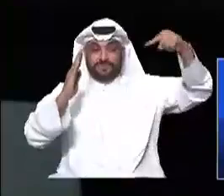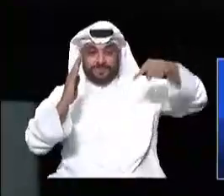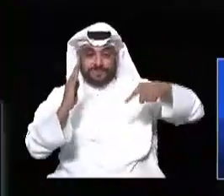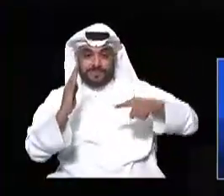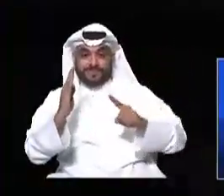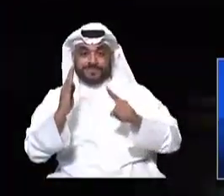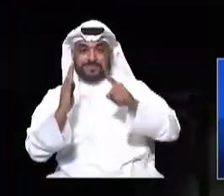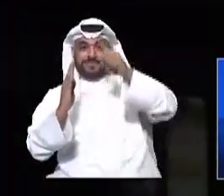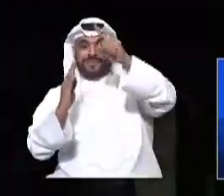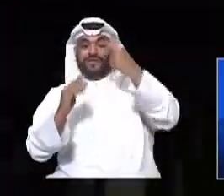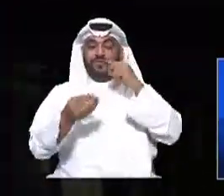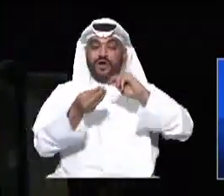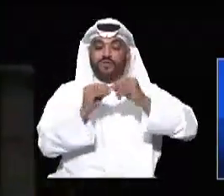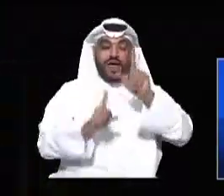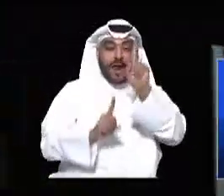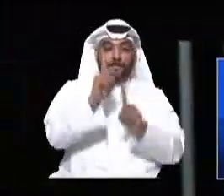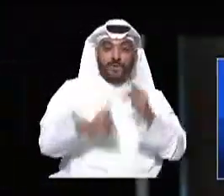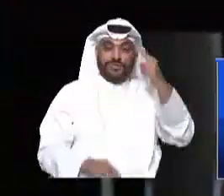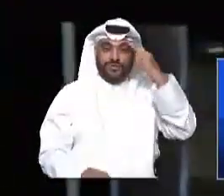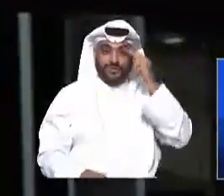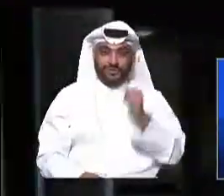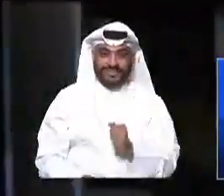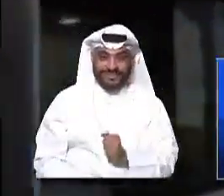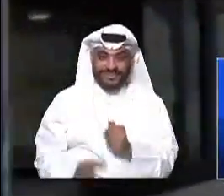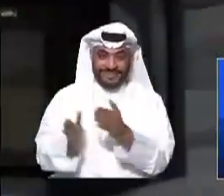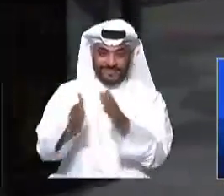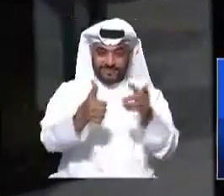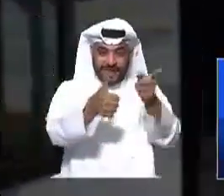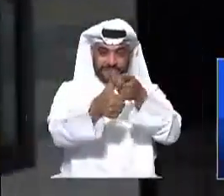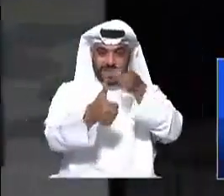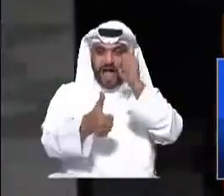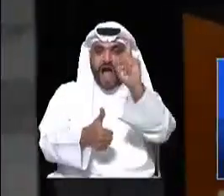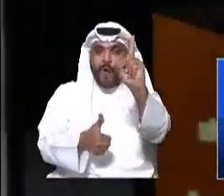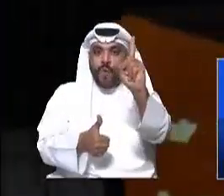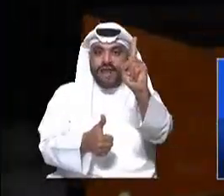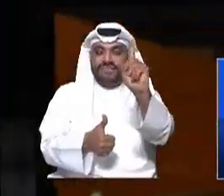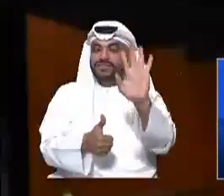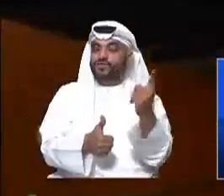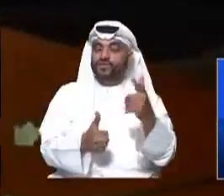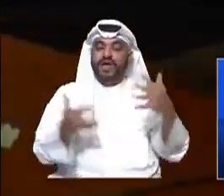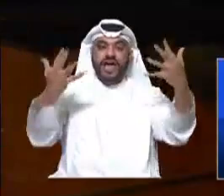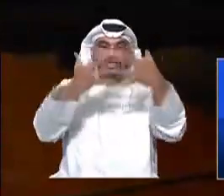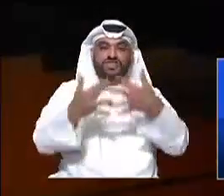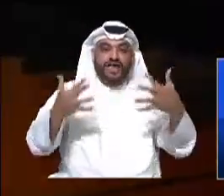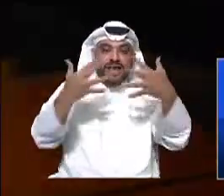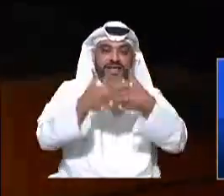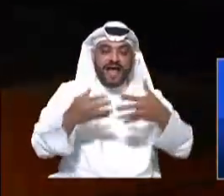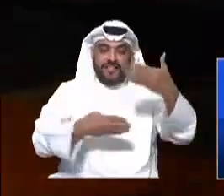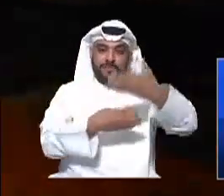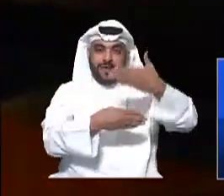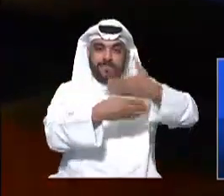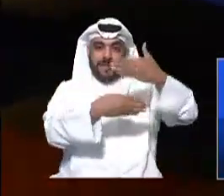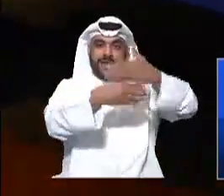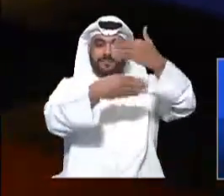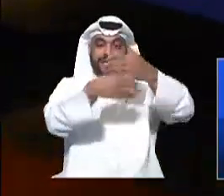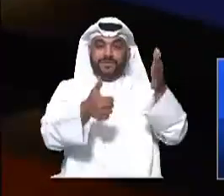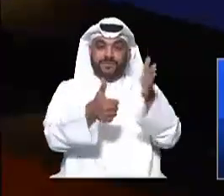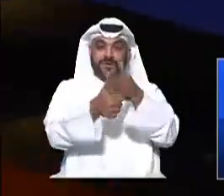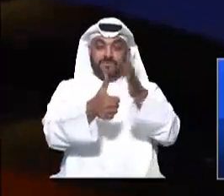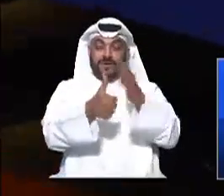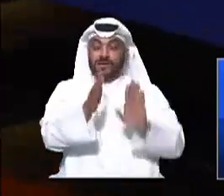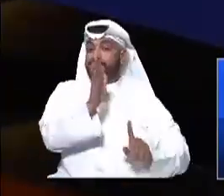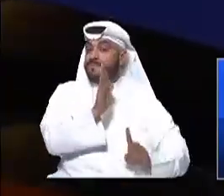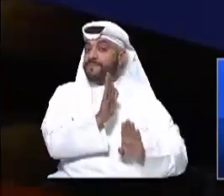بتراجع قدره 8 نقاط. تصدر سهم شركة عمار وكابلات ومشاريع قائمة الشركات الأكثر